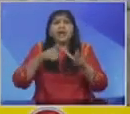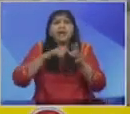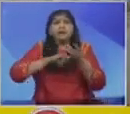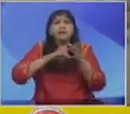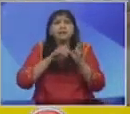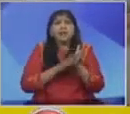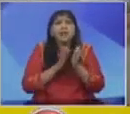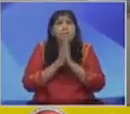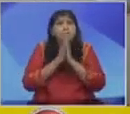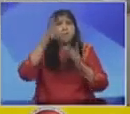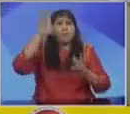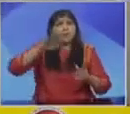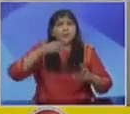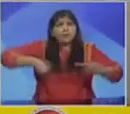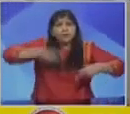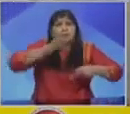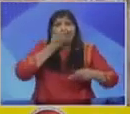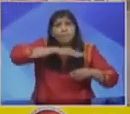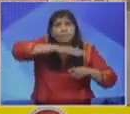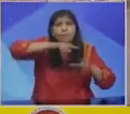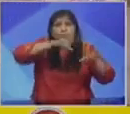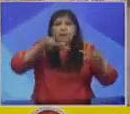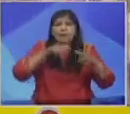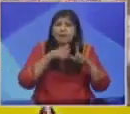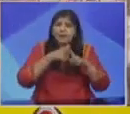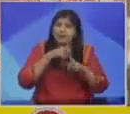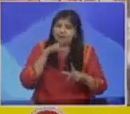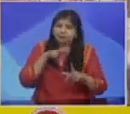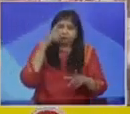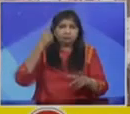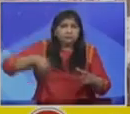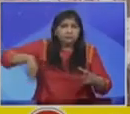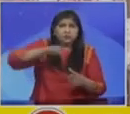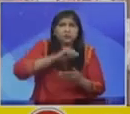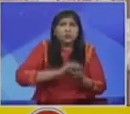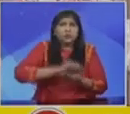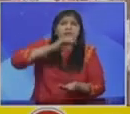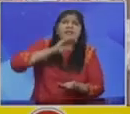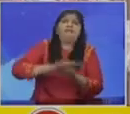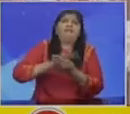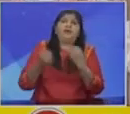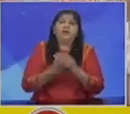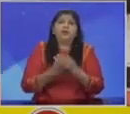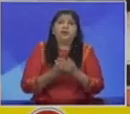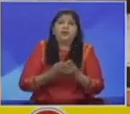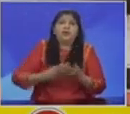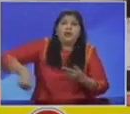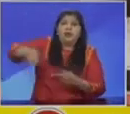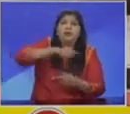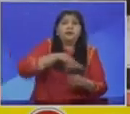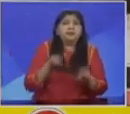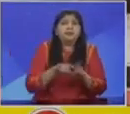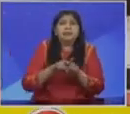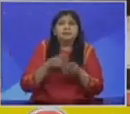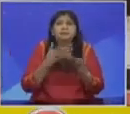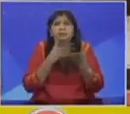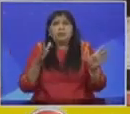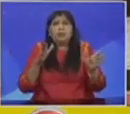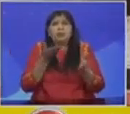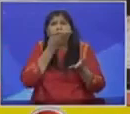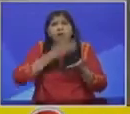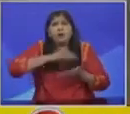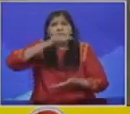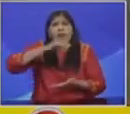के नागशंकर मंदिर और गुवाहाटी में स्थित उग्रतारा टेम्पल के पास इस प्रकार के कई तालाब